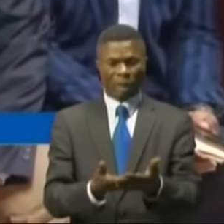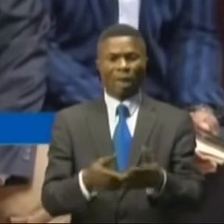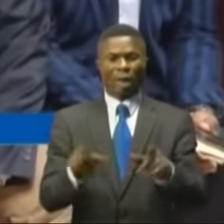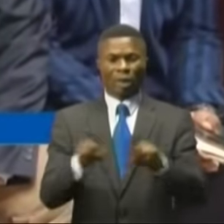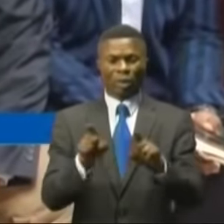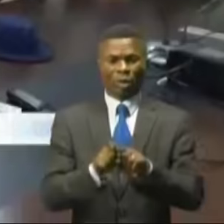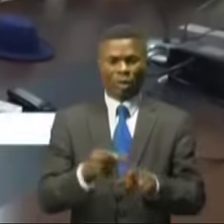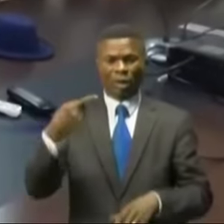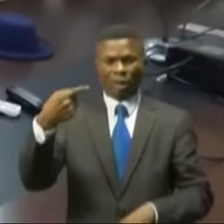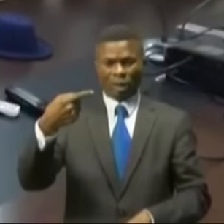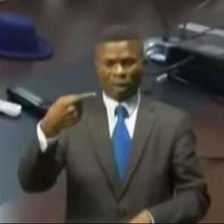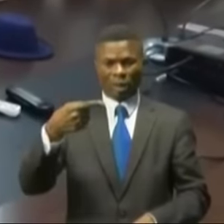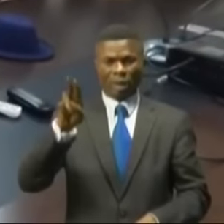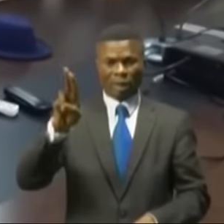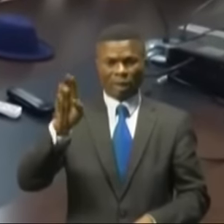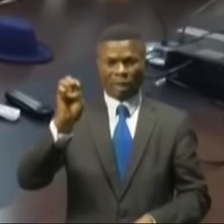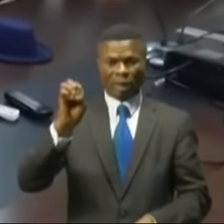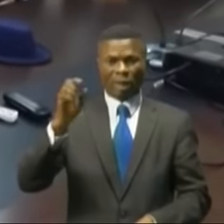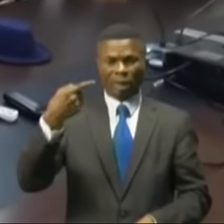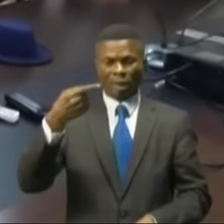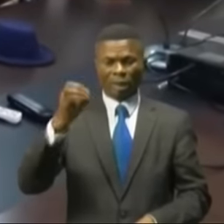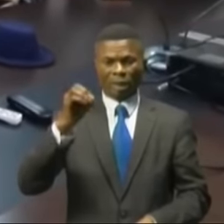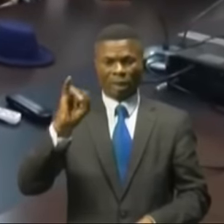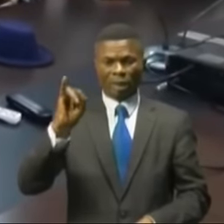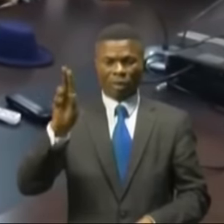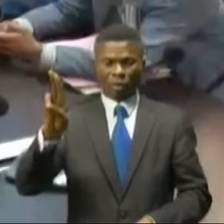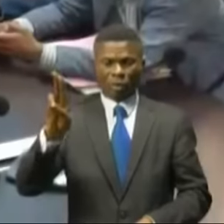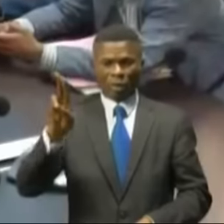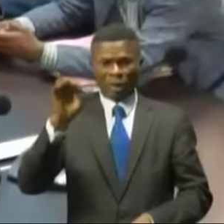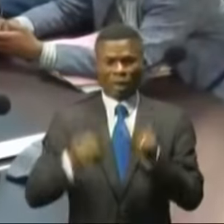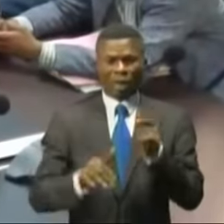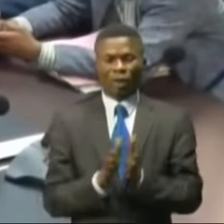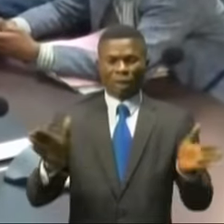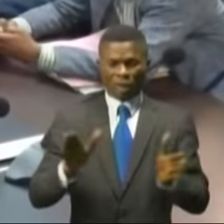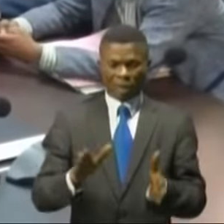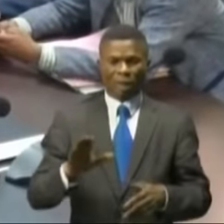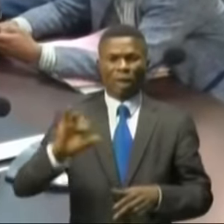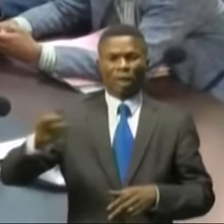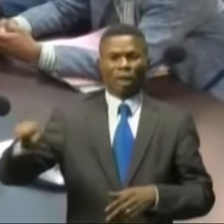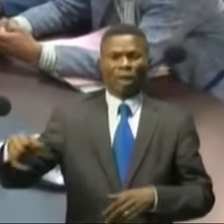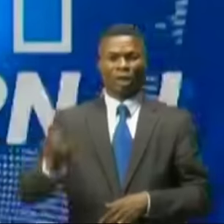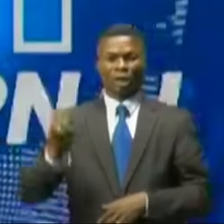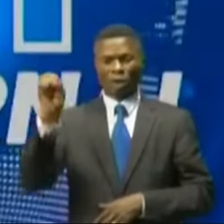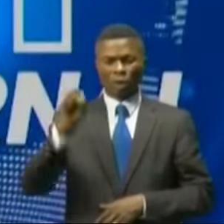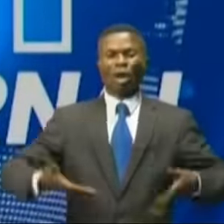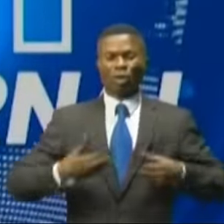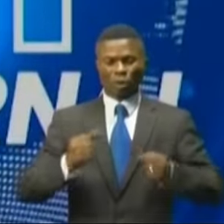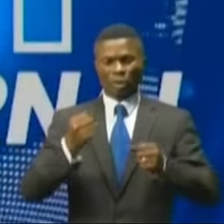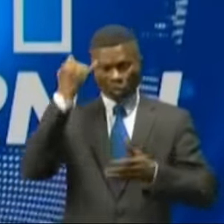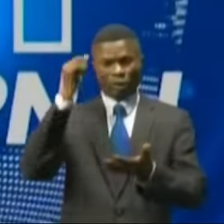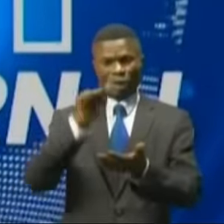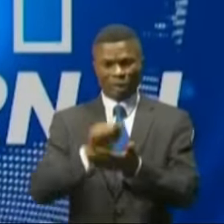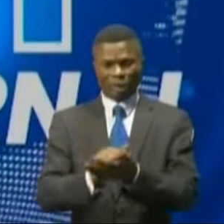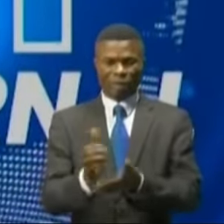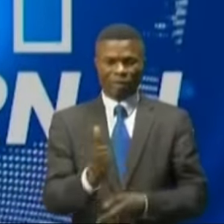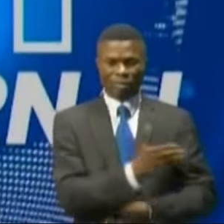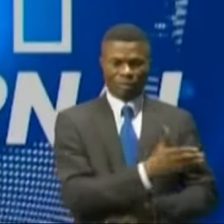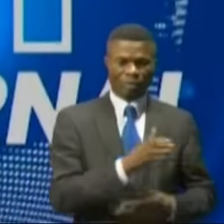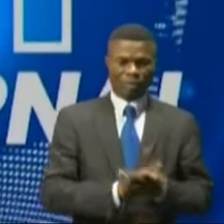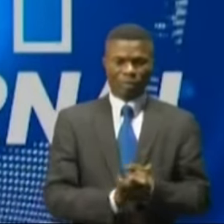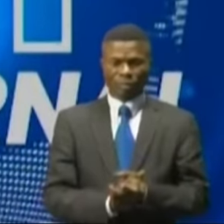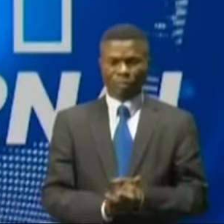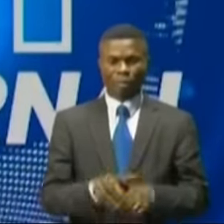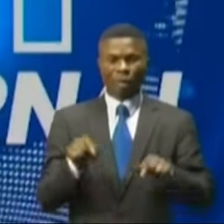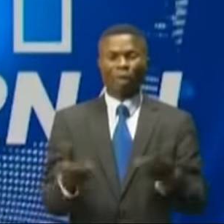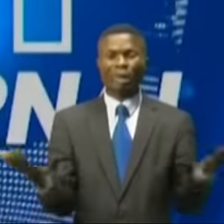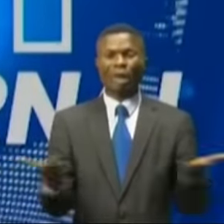de Grégoire Mutial Mutombe. Le secrétaire général José Ilanga salue la démarche. Où en est-on